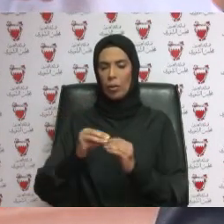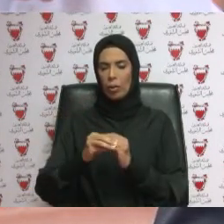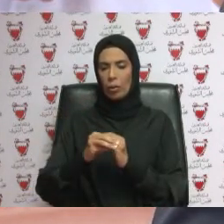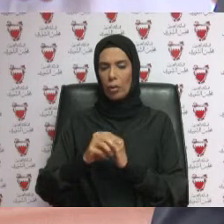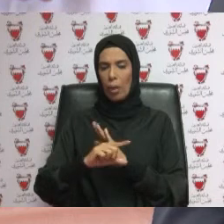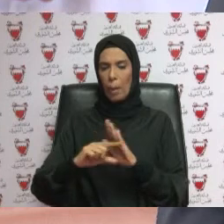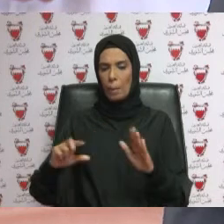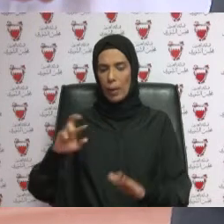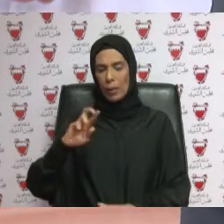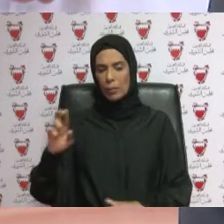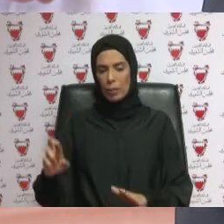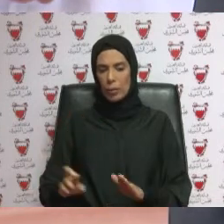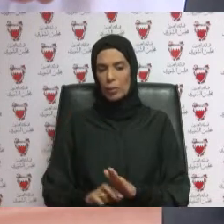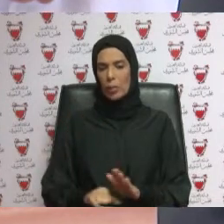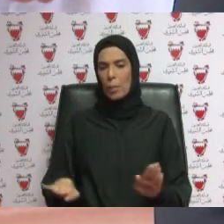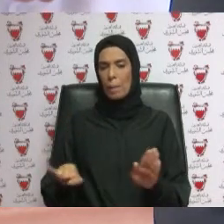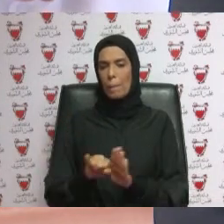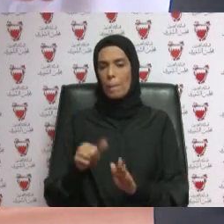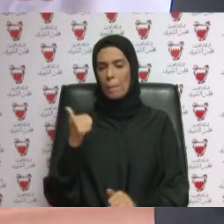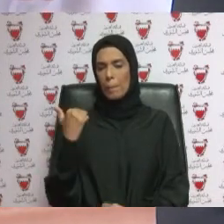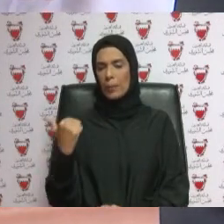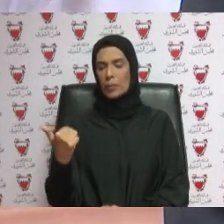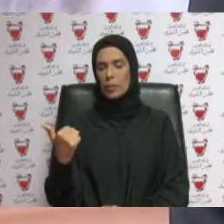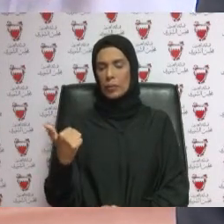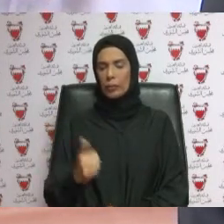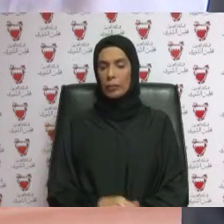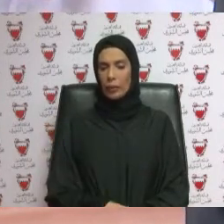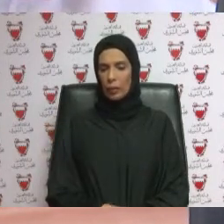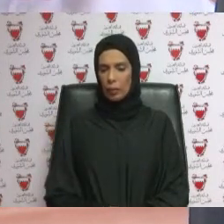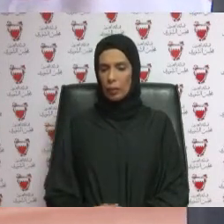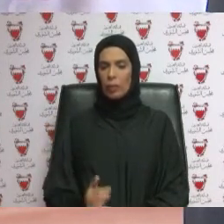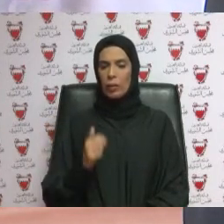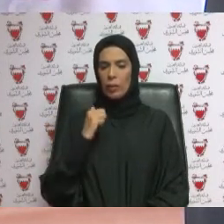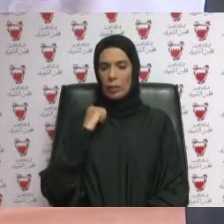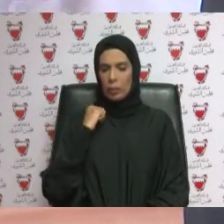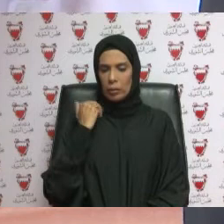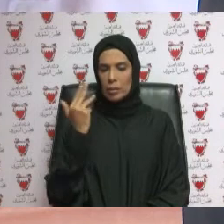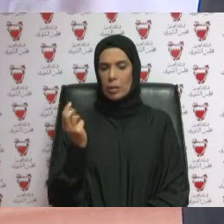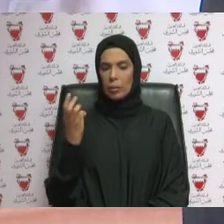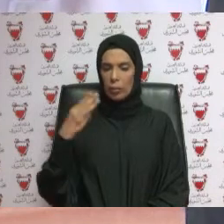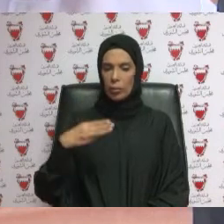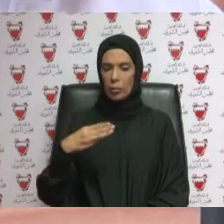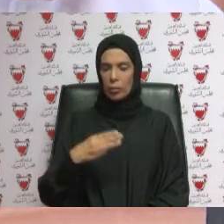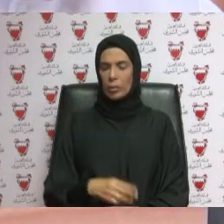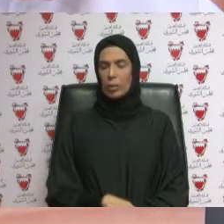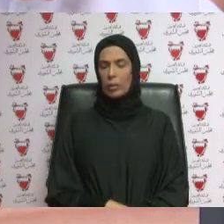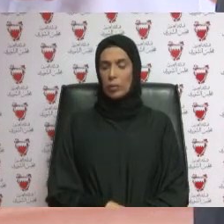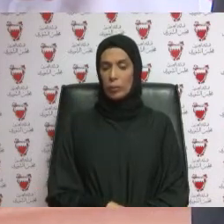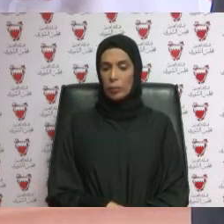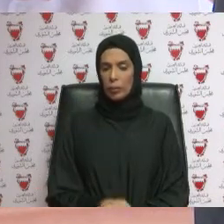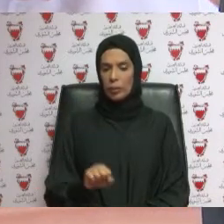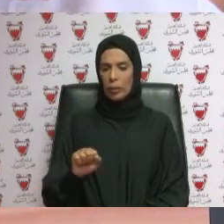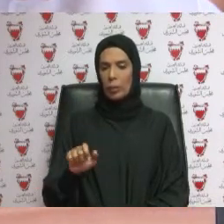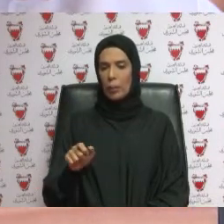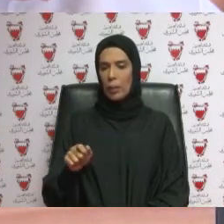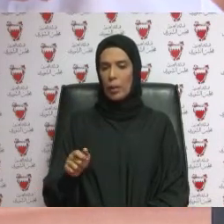زي إلى المادة 6 من المرسوم بقانون رقم 39 لسنة 2002 بشأن